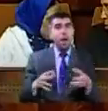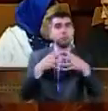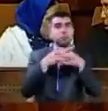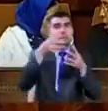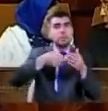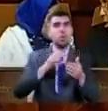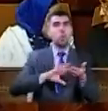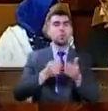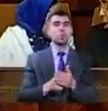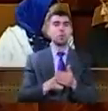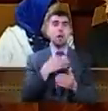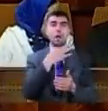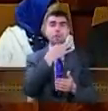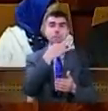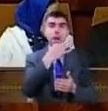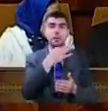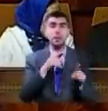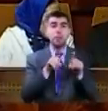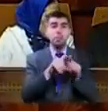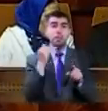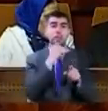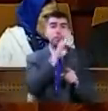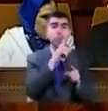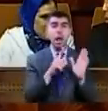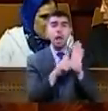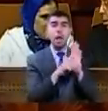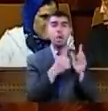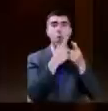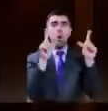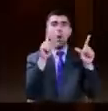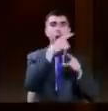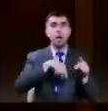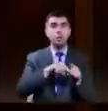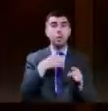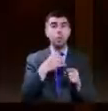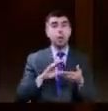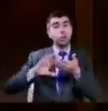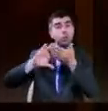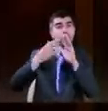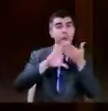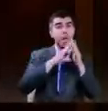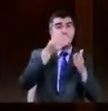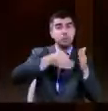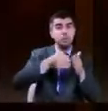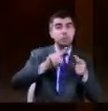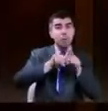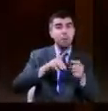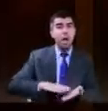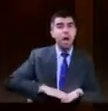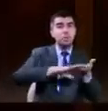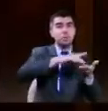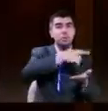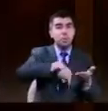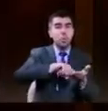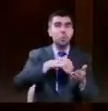والاقتصادية وتيسير تمتعهم بالحقوق والحريات. رابعاً، تعزيز دور المجتمع المدني في النهوض بحقوق الأشخاص